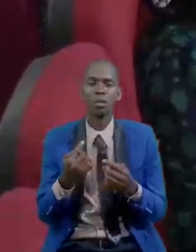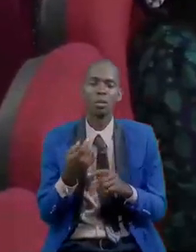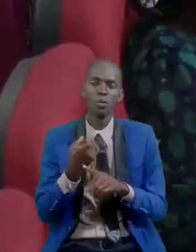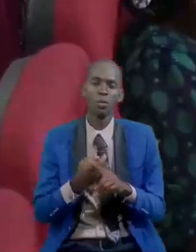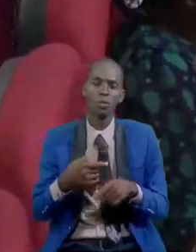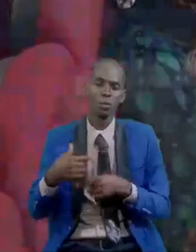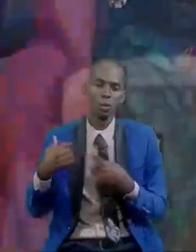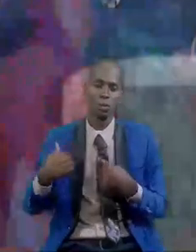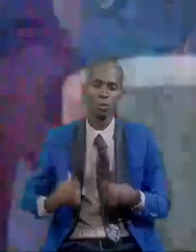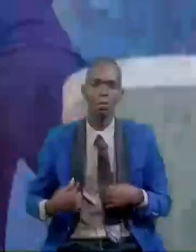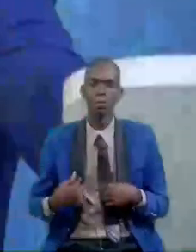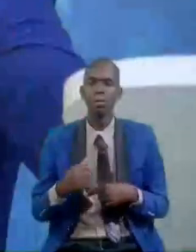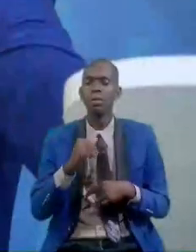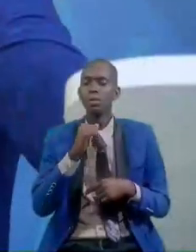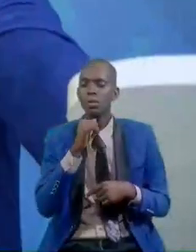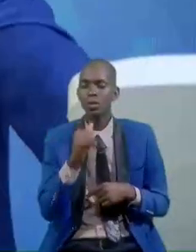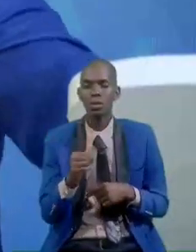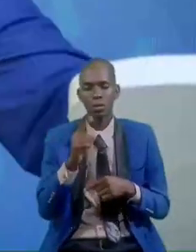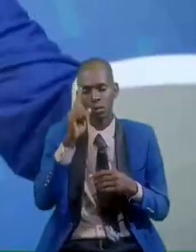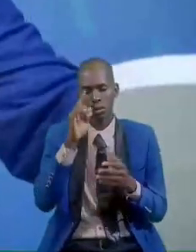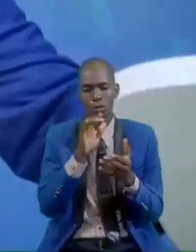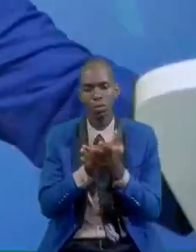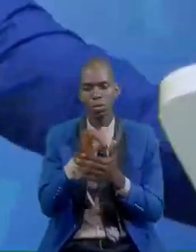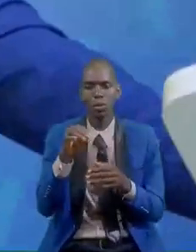d'un cœur qui ne lui fait pas confiance.